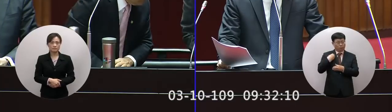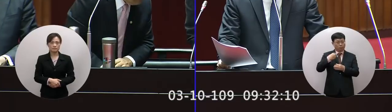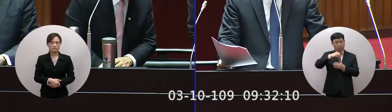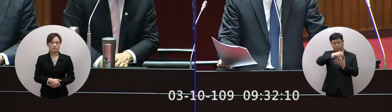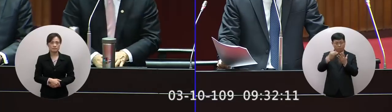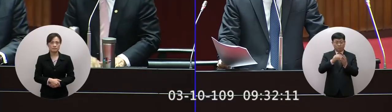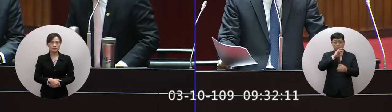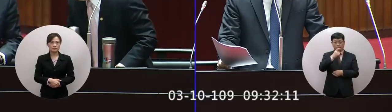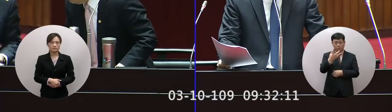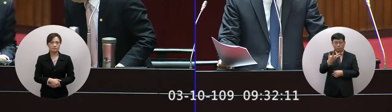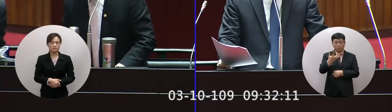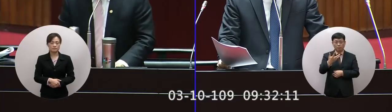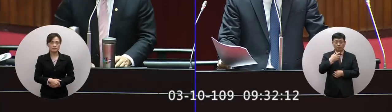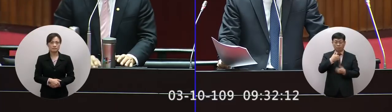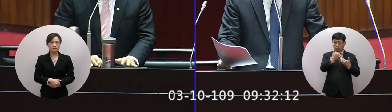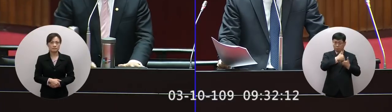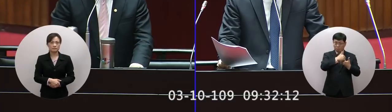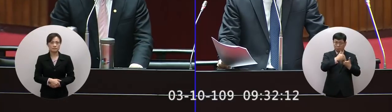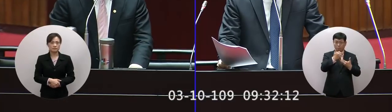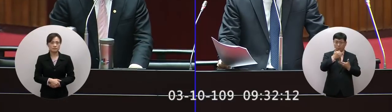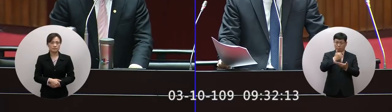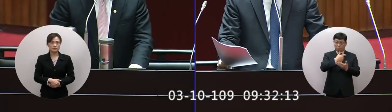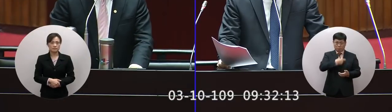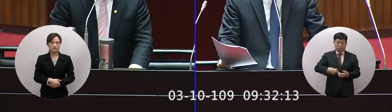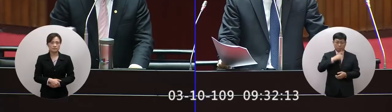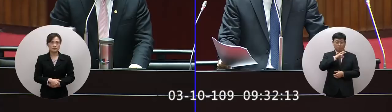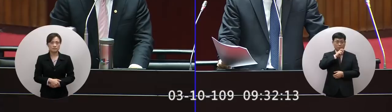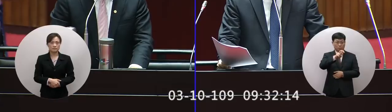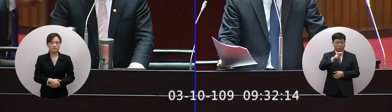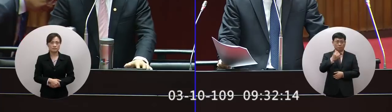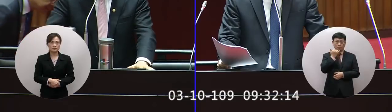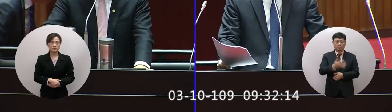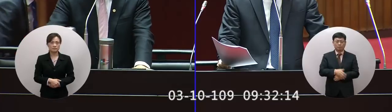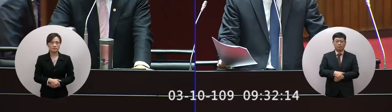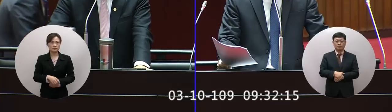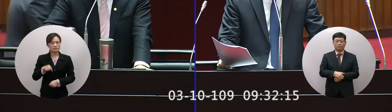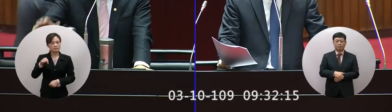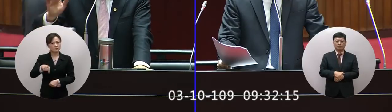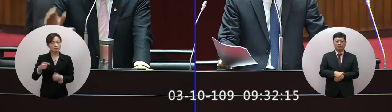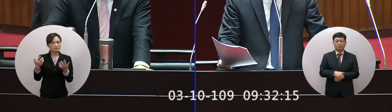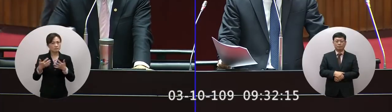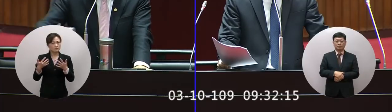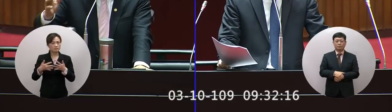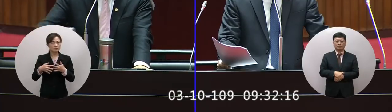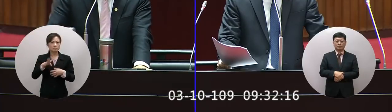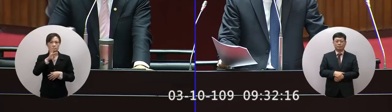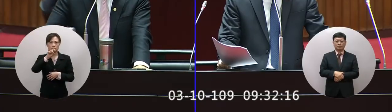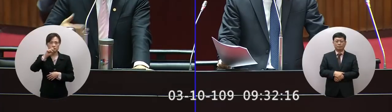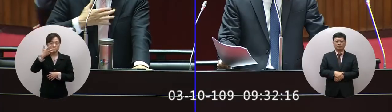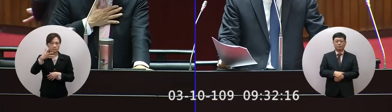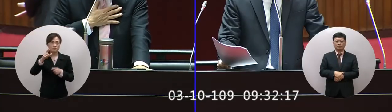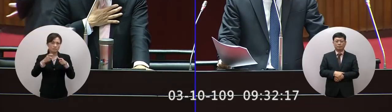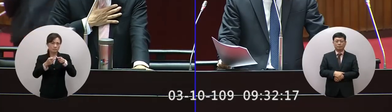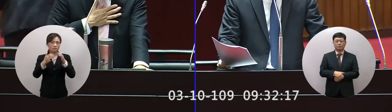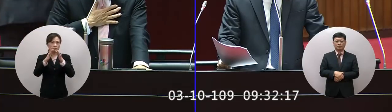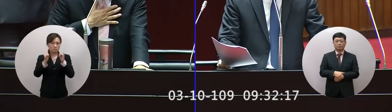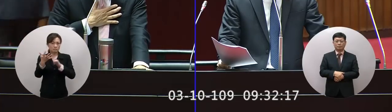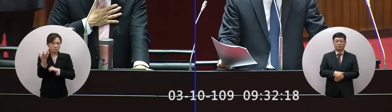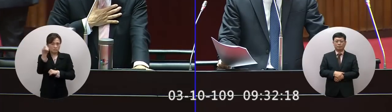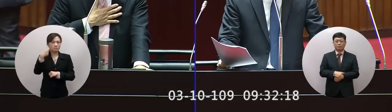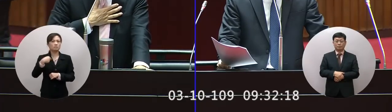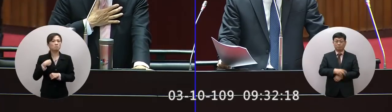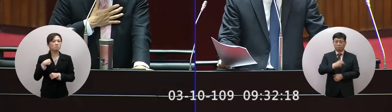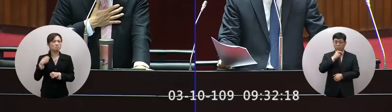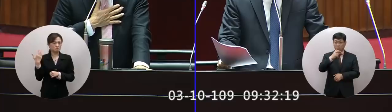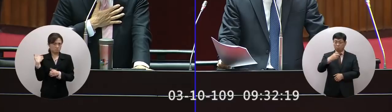降到18岁，被选举权下降到20岁？ 这个18岁公民权，我一直都是